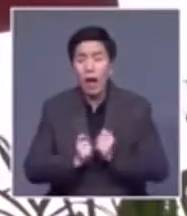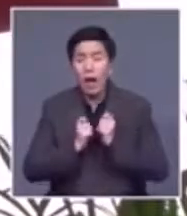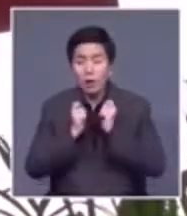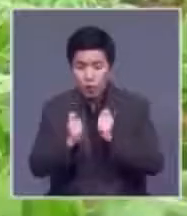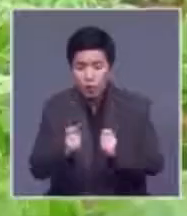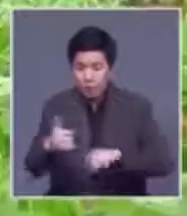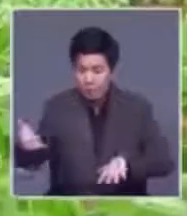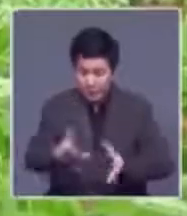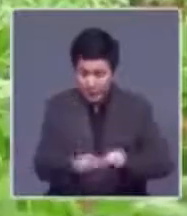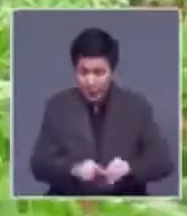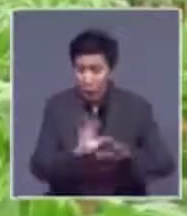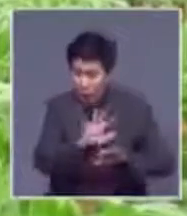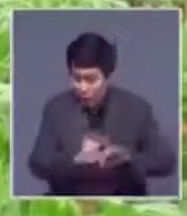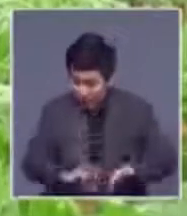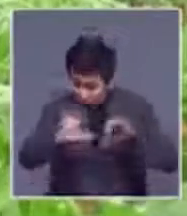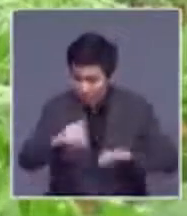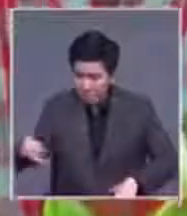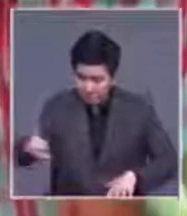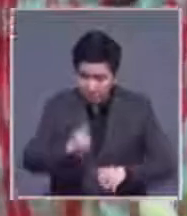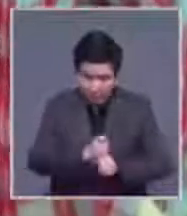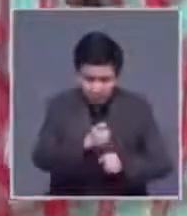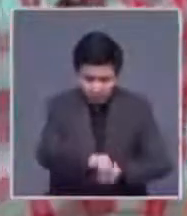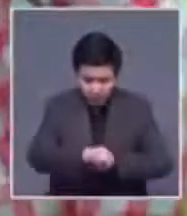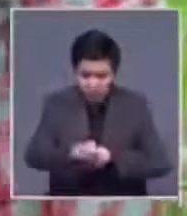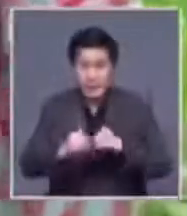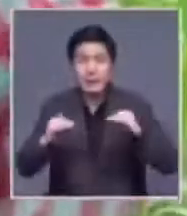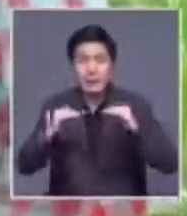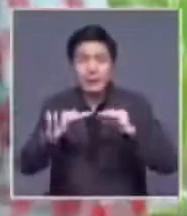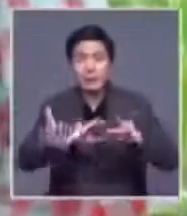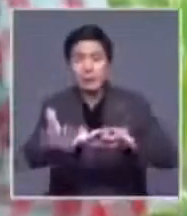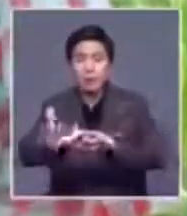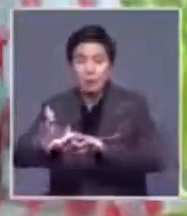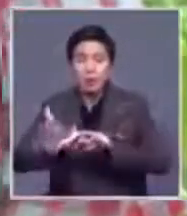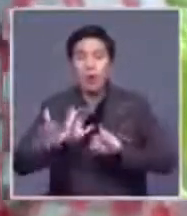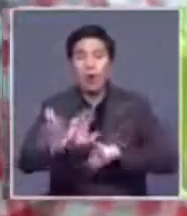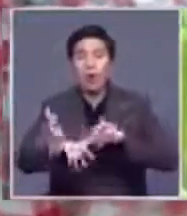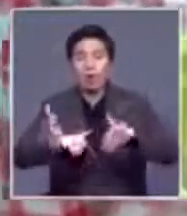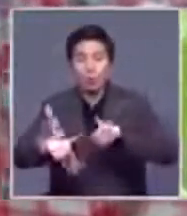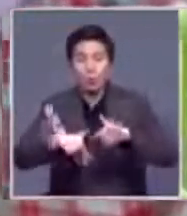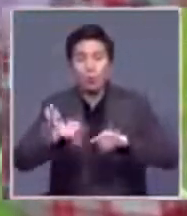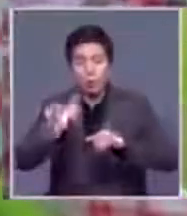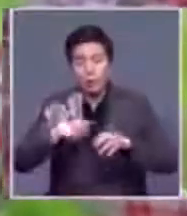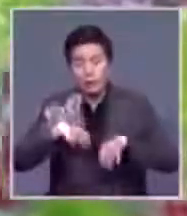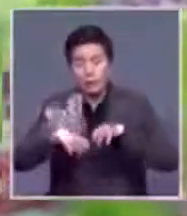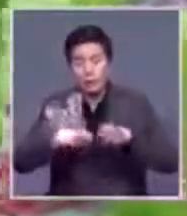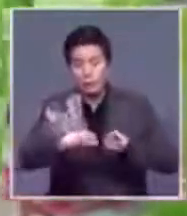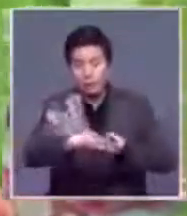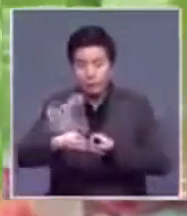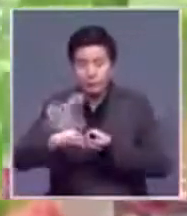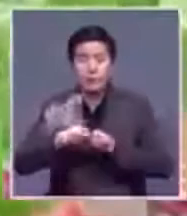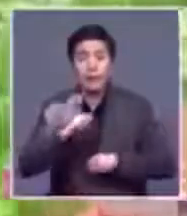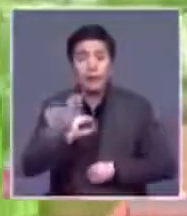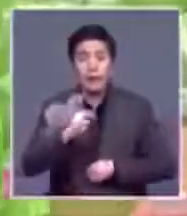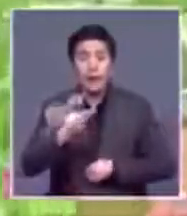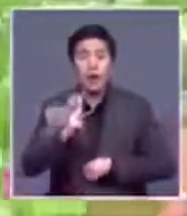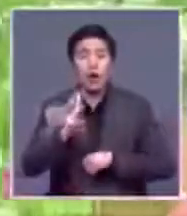รเข้ามาทำกินในพื้นที่ป่าสงวนนั้นเป็นการถือสิทธิ์ร่วมกันของคนในชุมชนจึงต้องมีการจัดตั้งสหกรณ์ขึ้นเพื่อเป็น